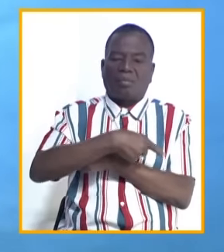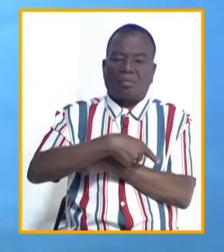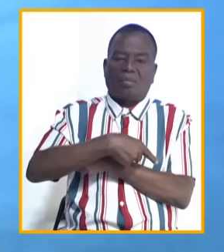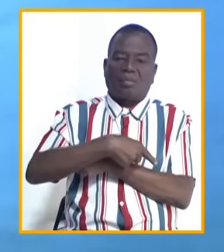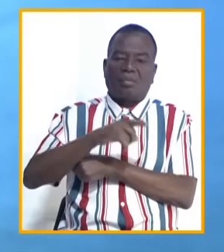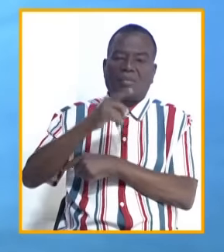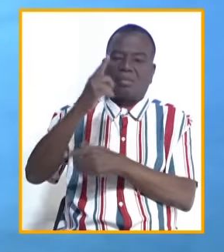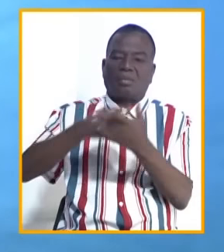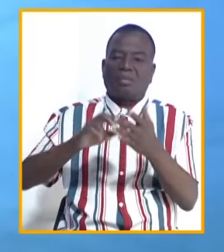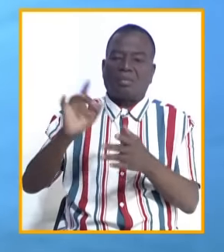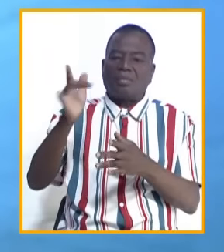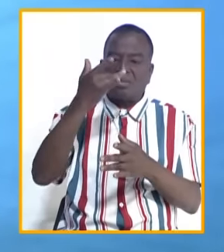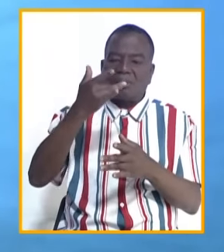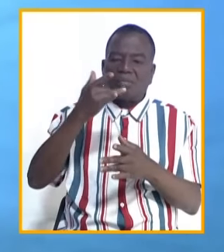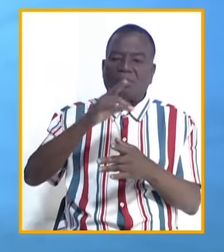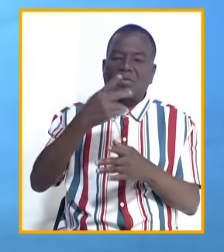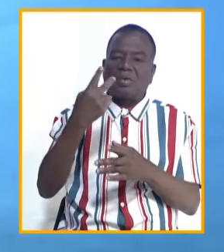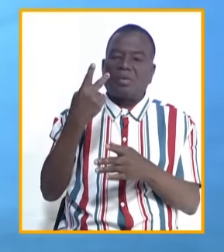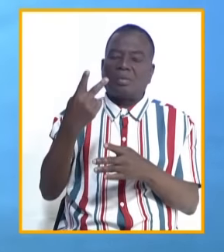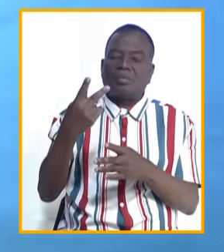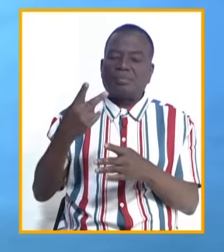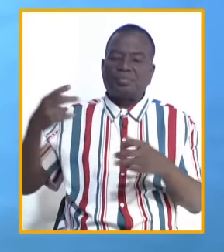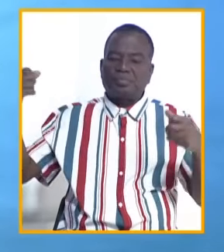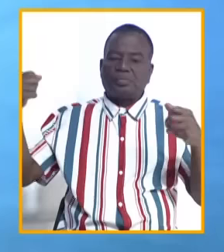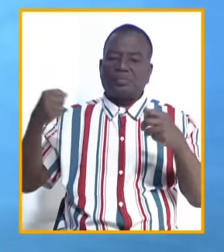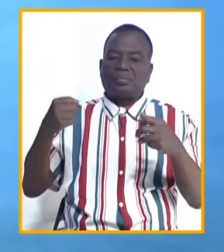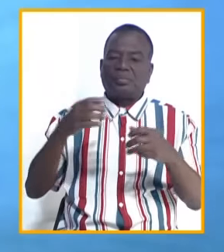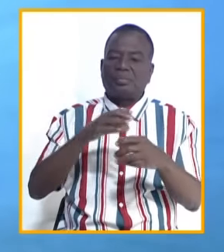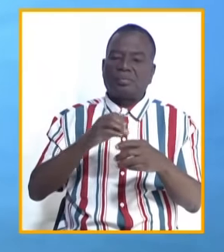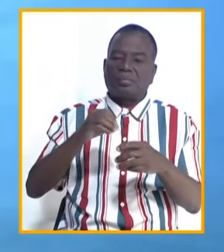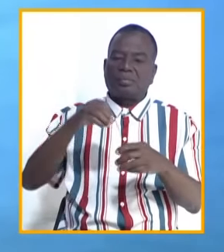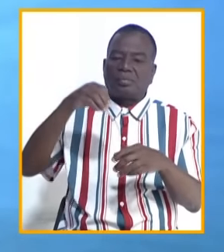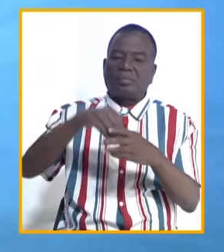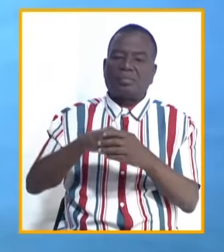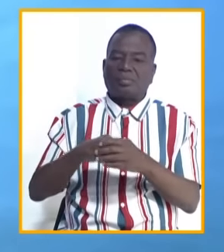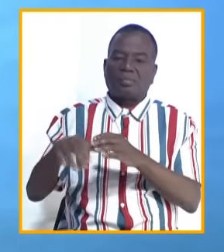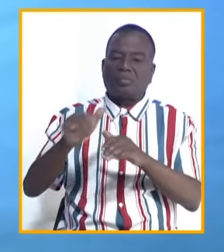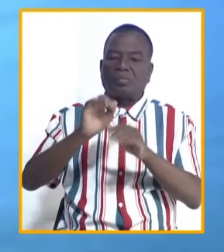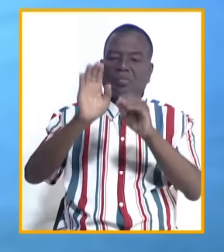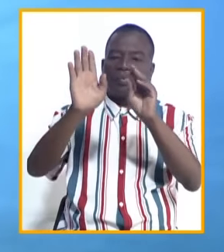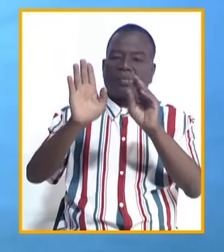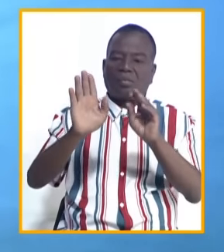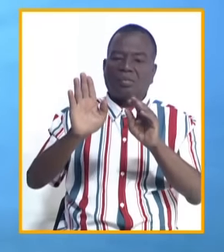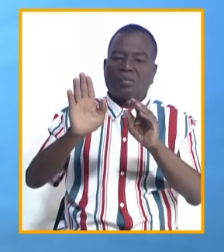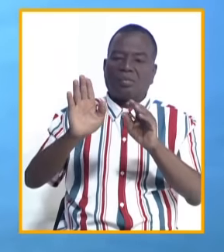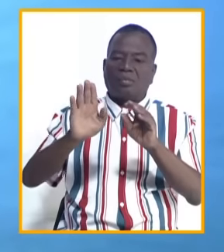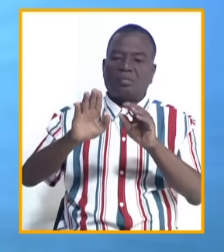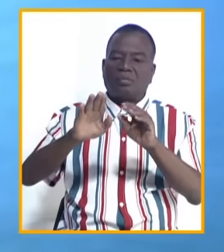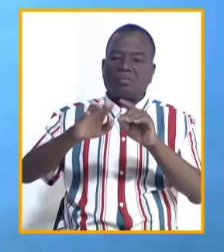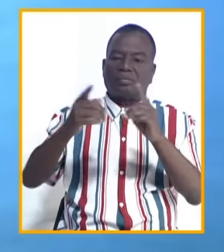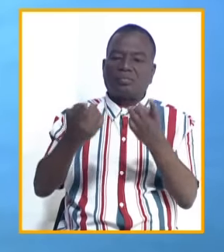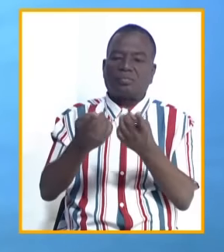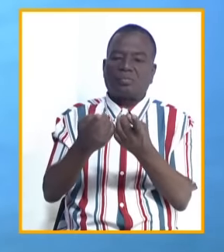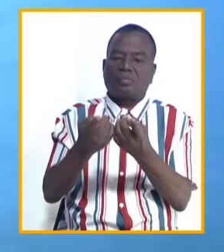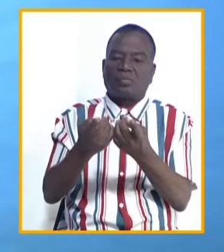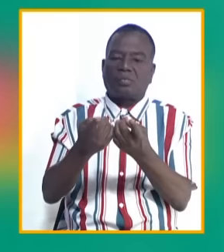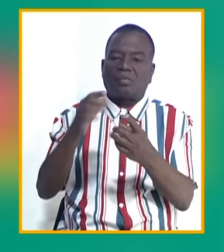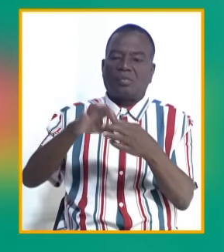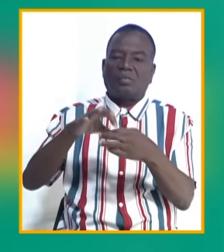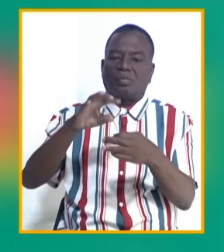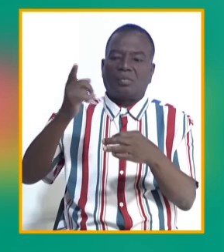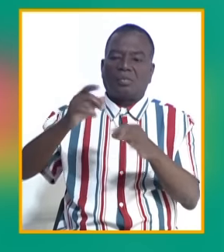Maramonde, ça se poursuit. Donc, les quarts de finale, ça démarre aujourd'hui. Quels sont les chocs prévus pour ces quarts de finale? Allez, deux chocs. Hamza